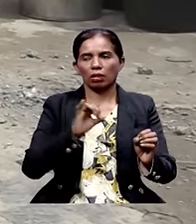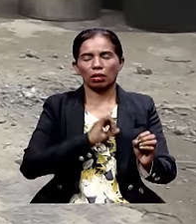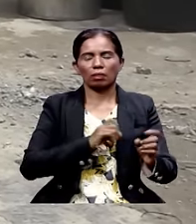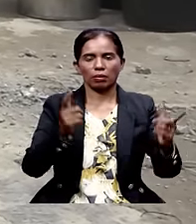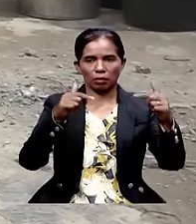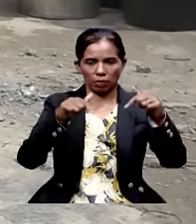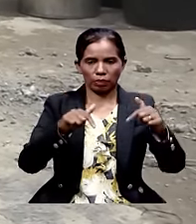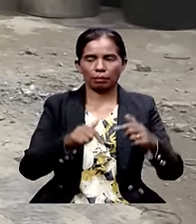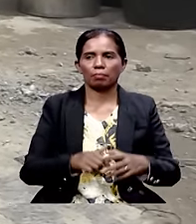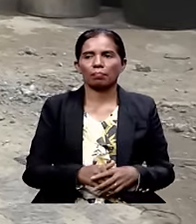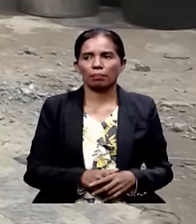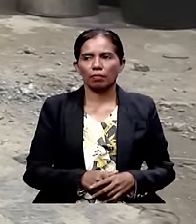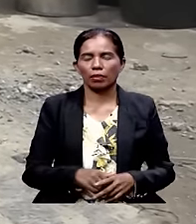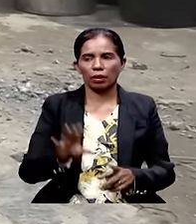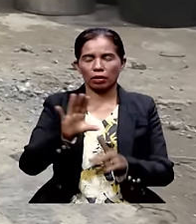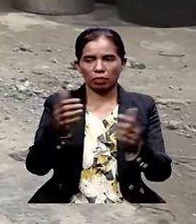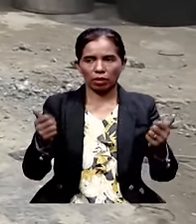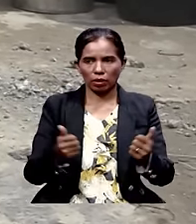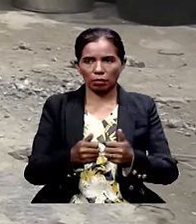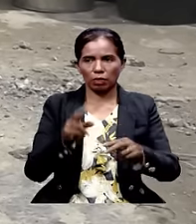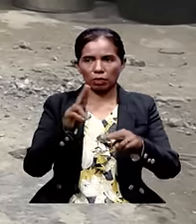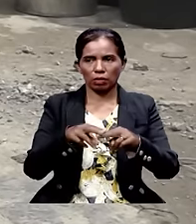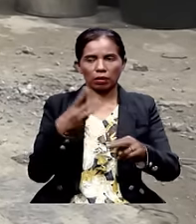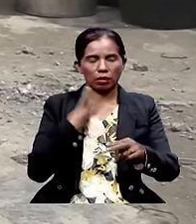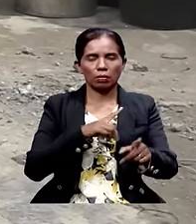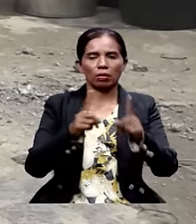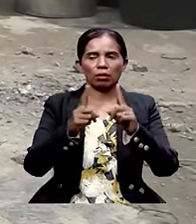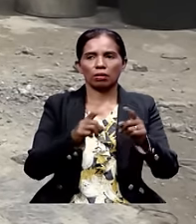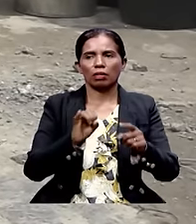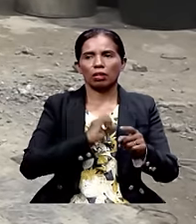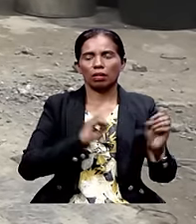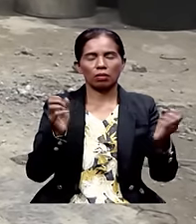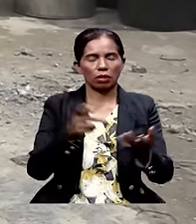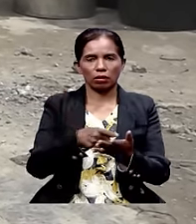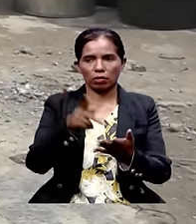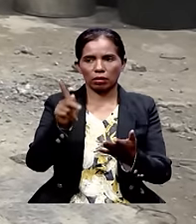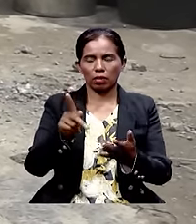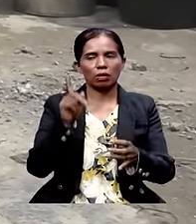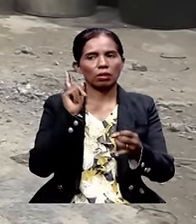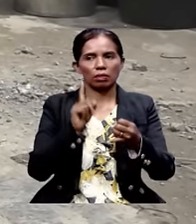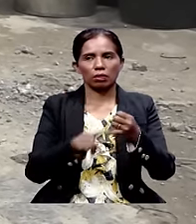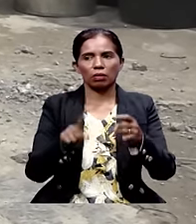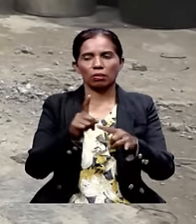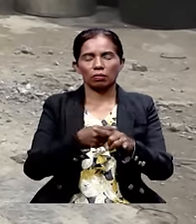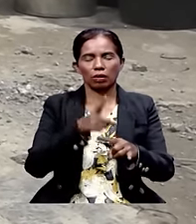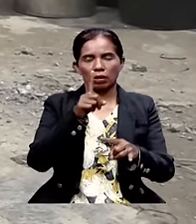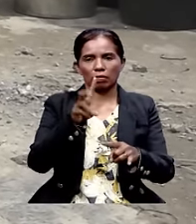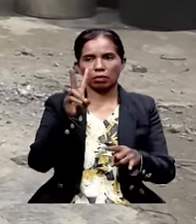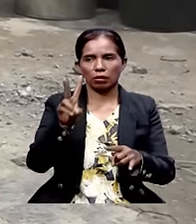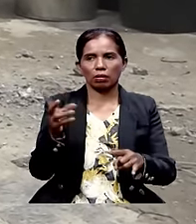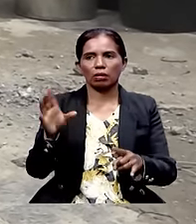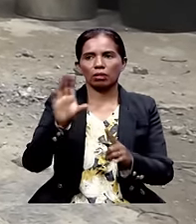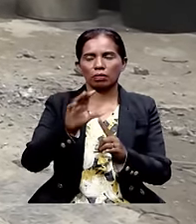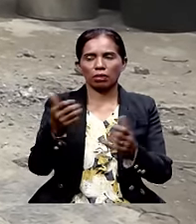hene. Sefe al dia sermos mai turu hati hene mak ami kuliah. Haula selu tiha. Ikus mai liu fulang ida barua sefe